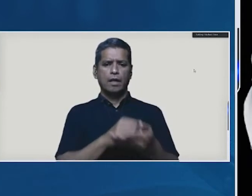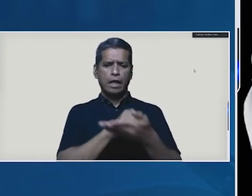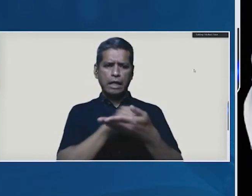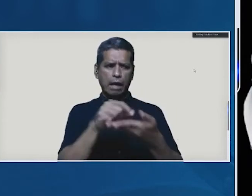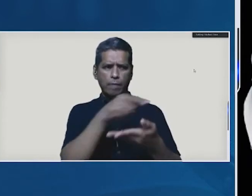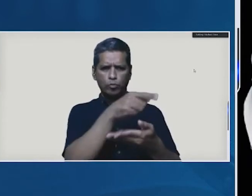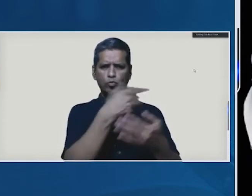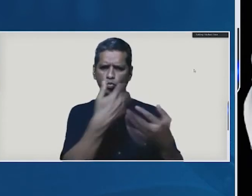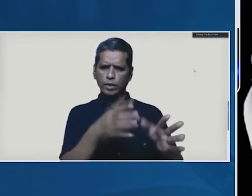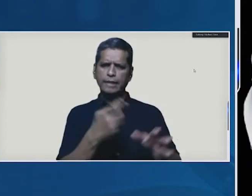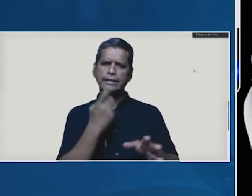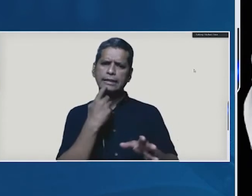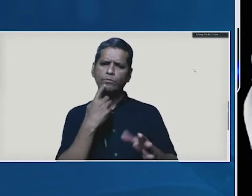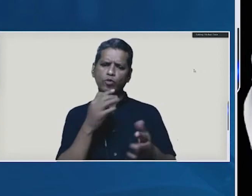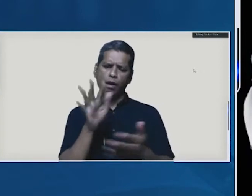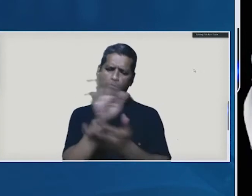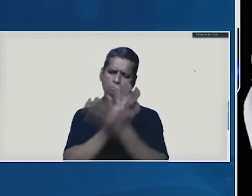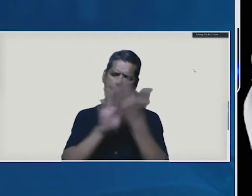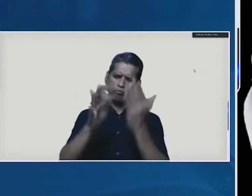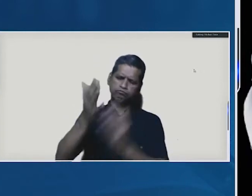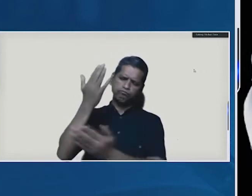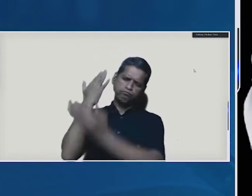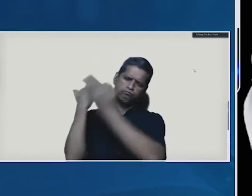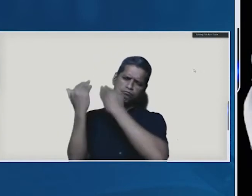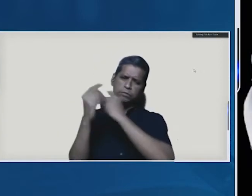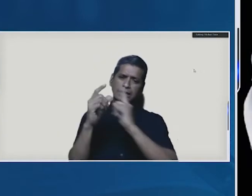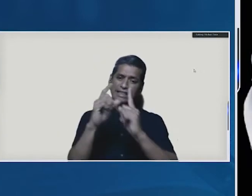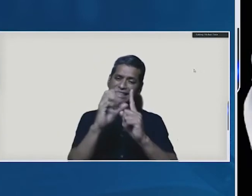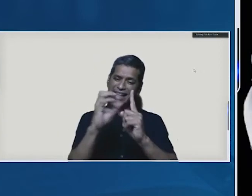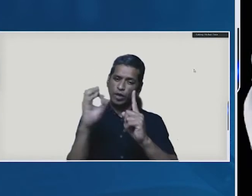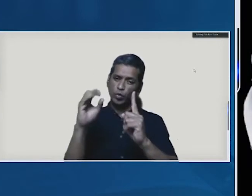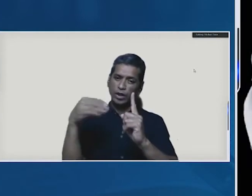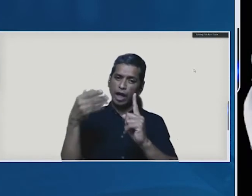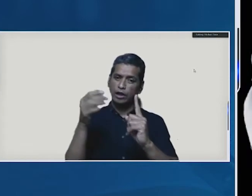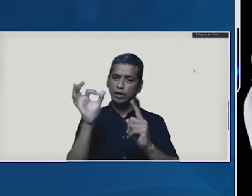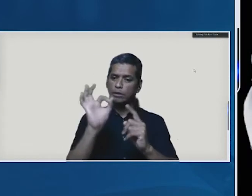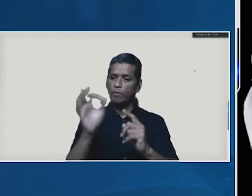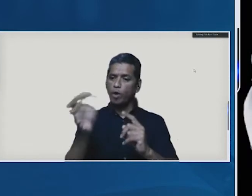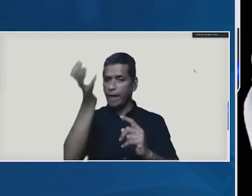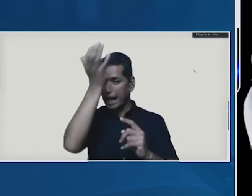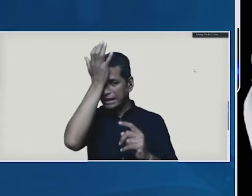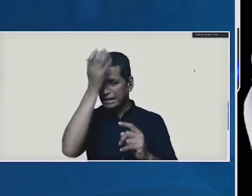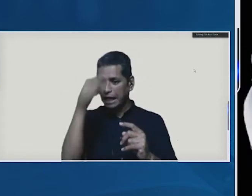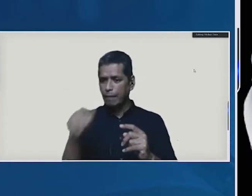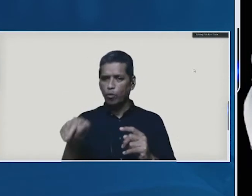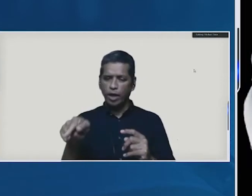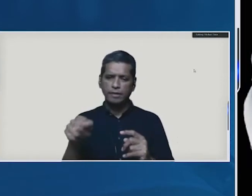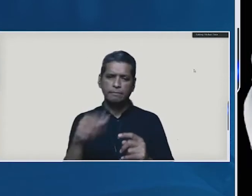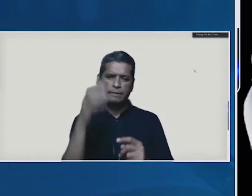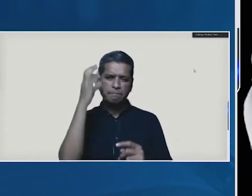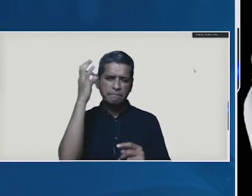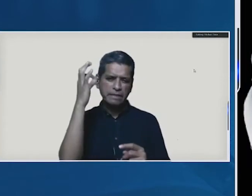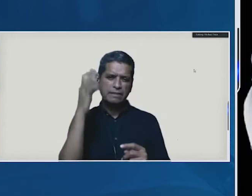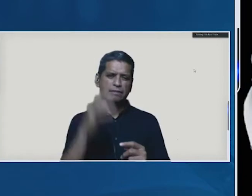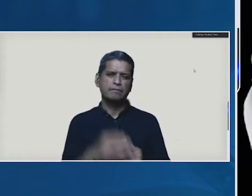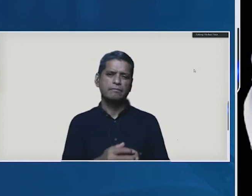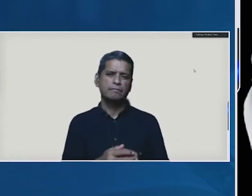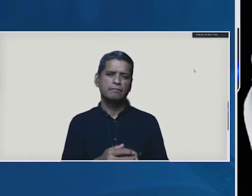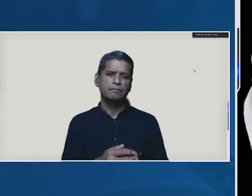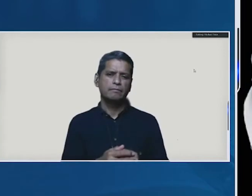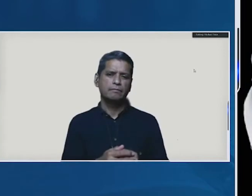lahir jadi seorang tokoh yang hebat dan itulah kerajaan menopause akhirnya berhasil